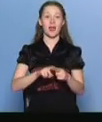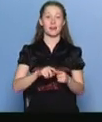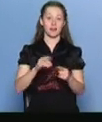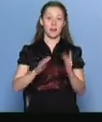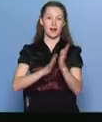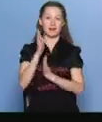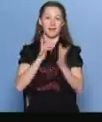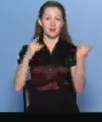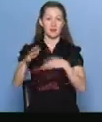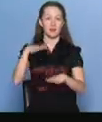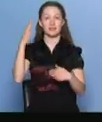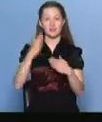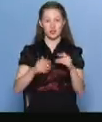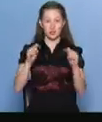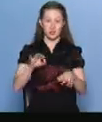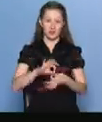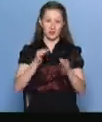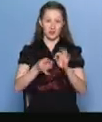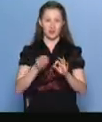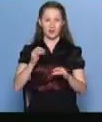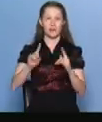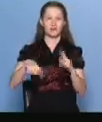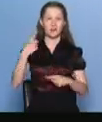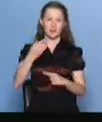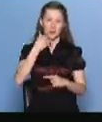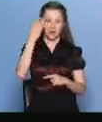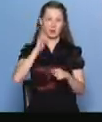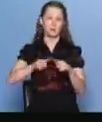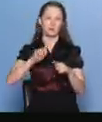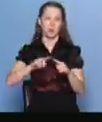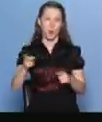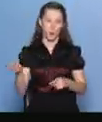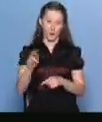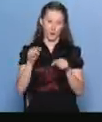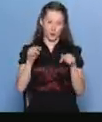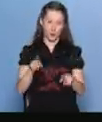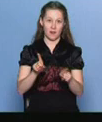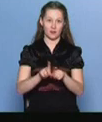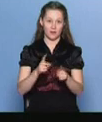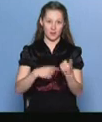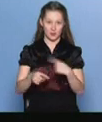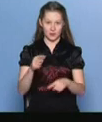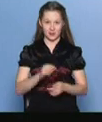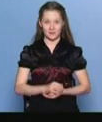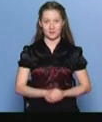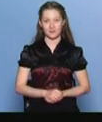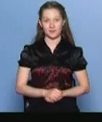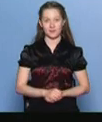страна» завершилась, но ижевские кадеты нынешним летом вернутся сюда еще не раз. Дмитрий Вороновнин, Юрий Егоров, телеканал «Моя